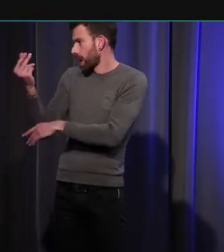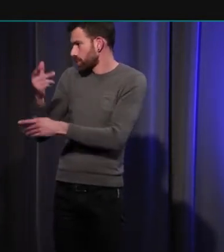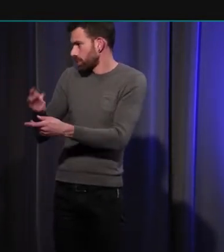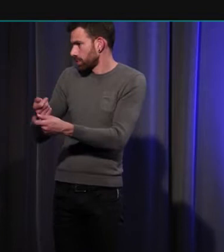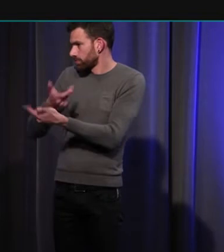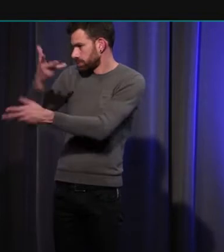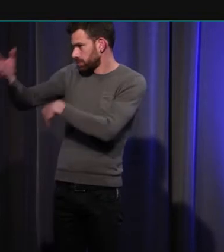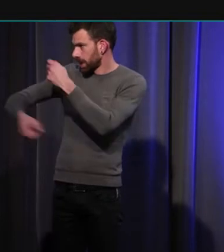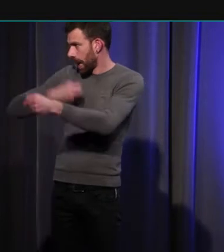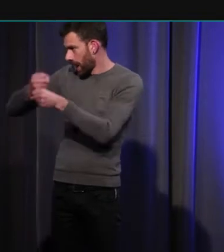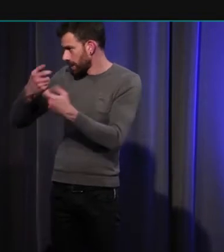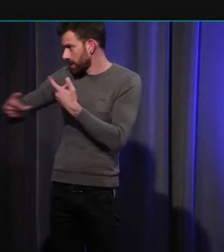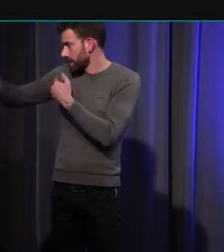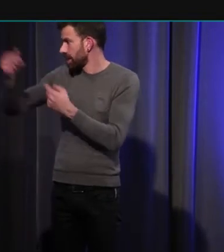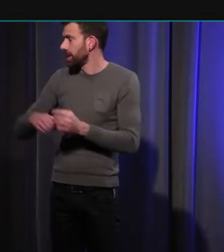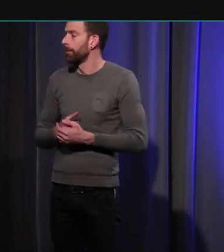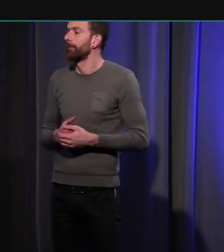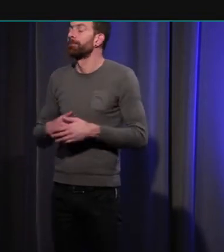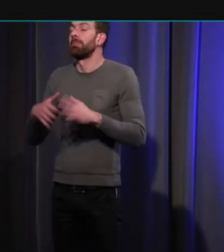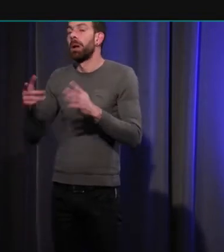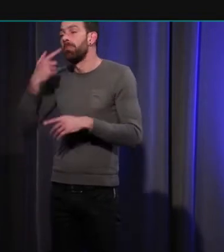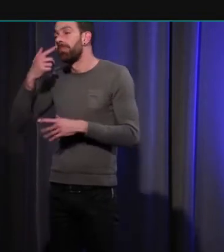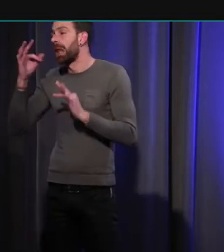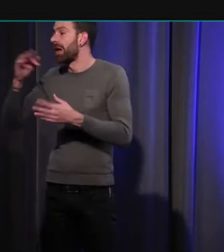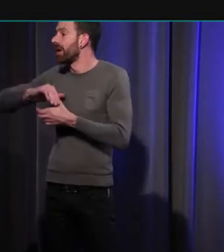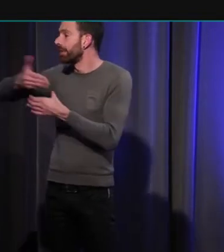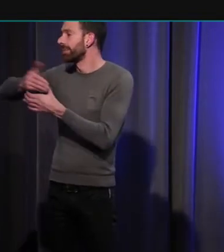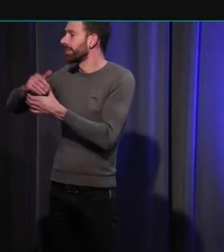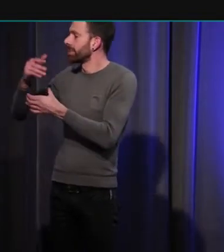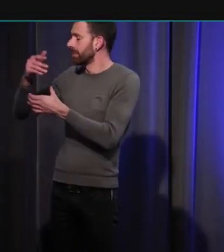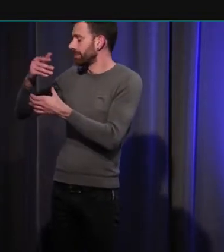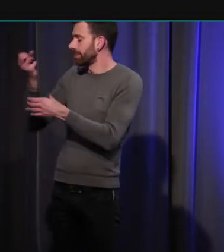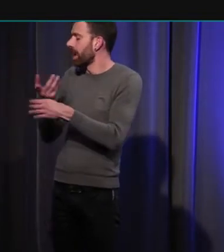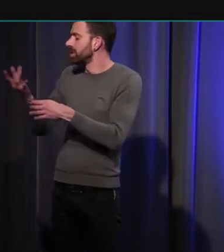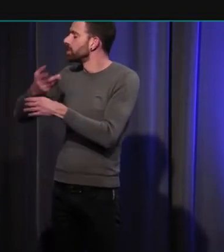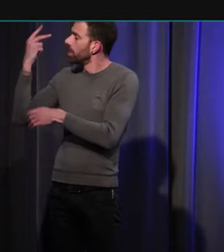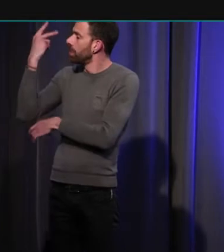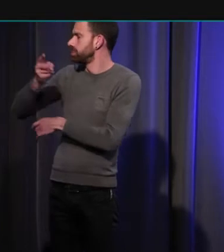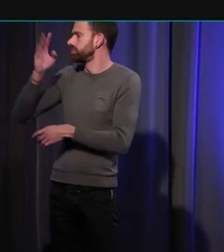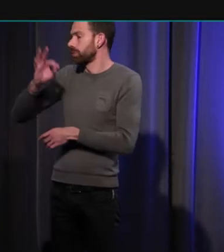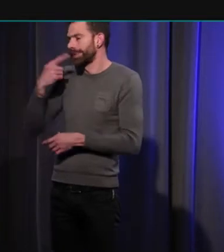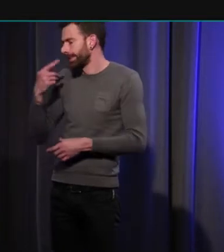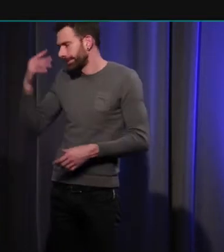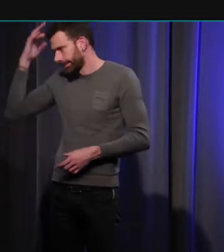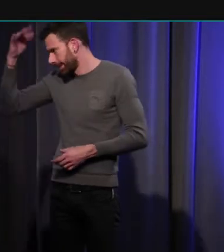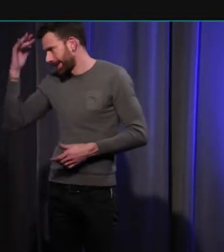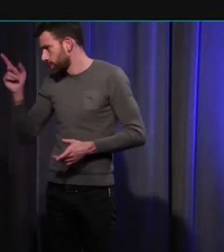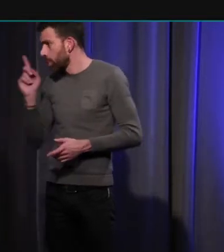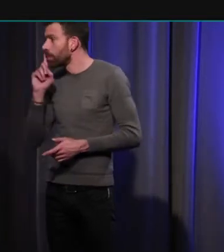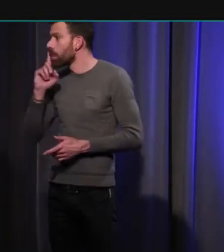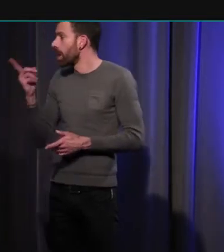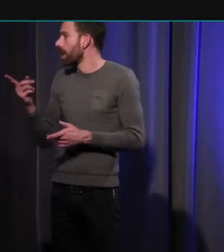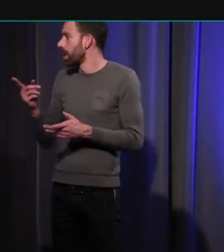alors après le mythe du trésor des templiers c'est un mythe bien sûr parce qu'ils ont été expropriés de leurs biens qui ont été lors des